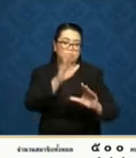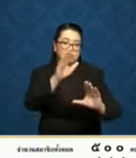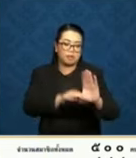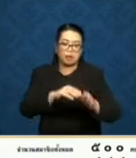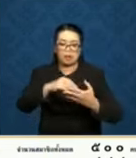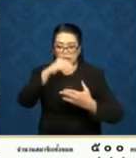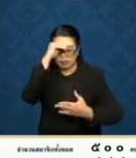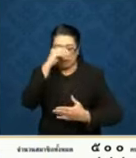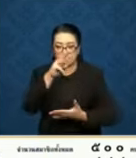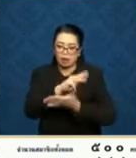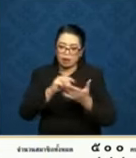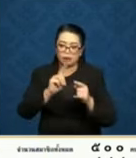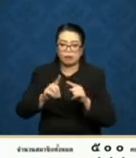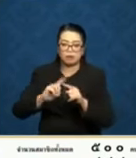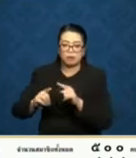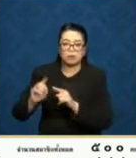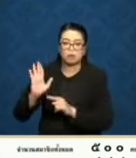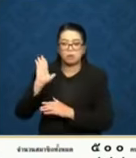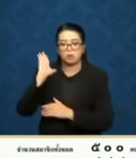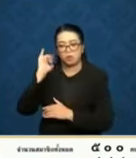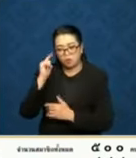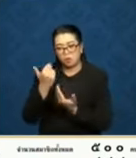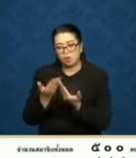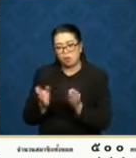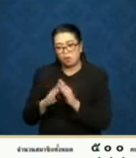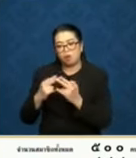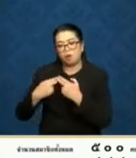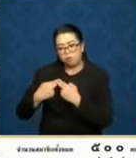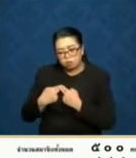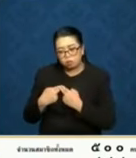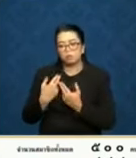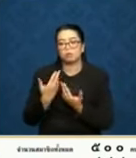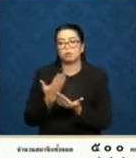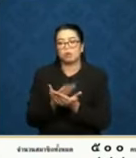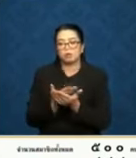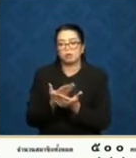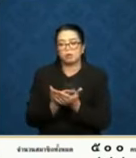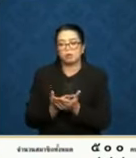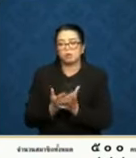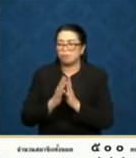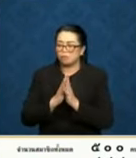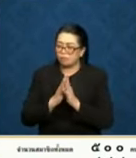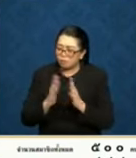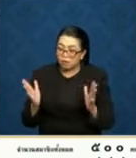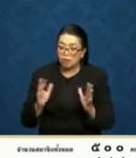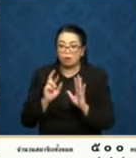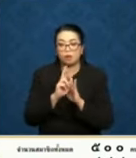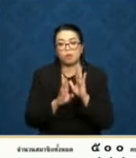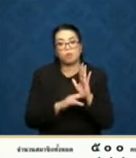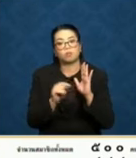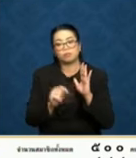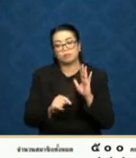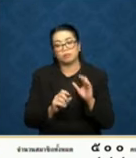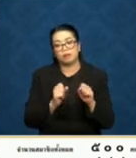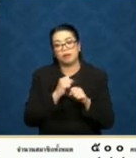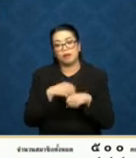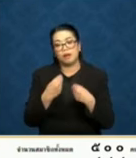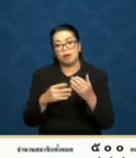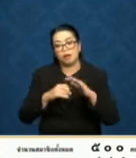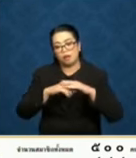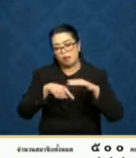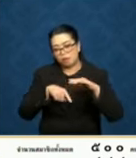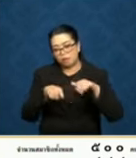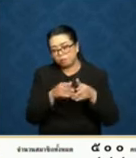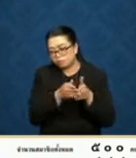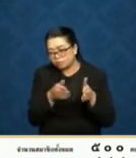คตให้กบประเทศ ผู้ประคอง ครอบครัวต้แกรับพาละมากบายมหาศาลระบบแบนี้เองครั ที่มทำใหเกิดช่องว่าง